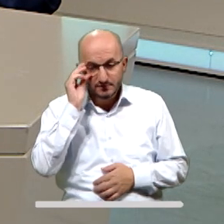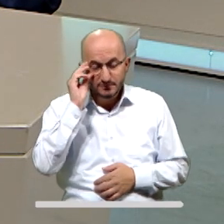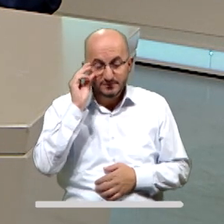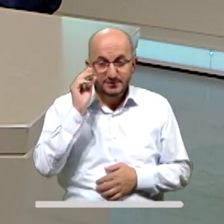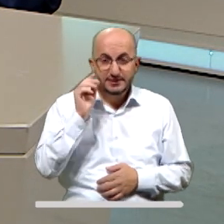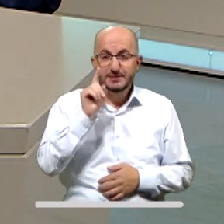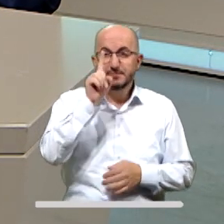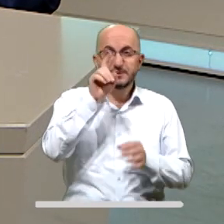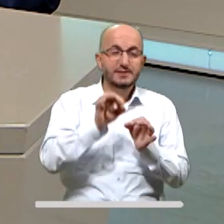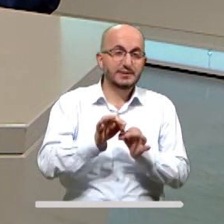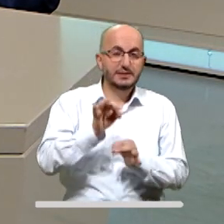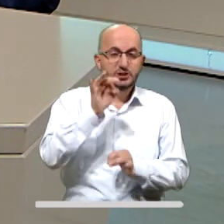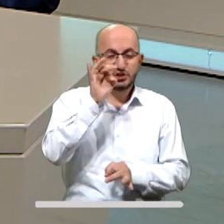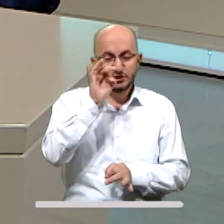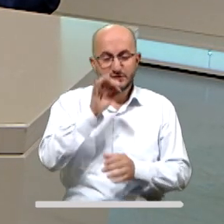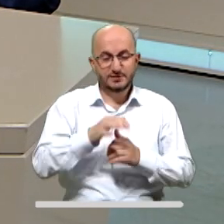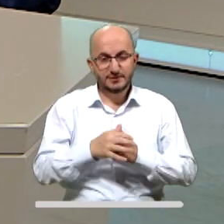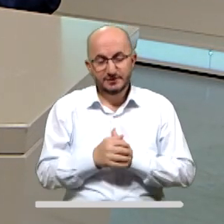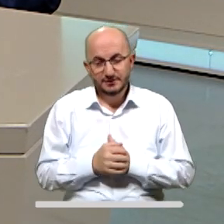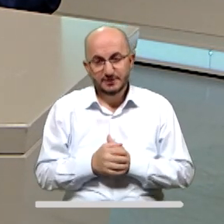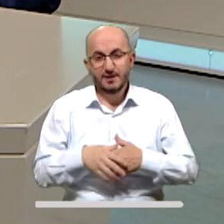Efendim bir kişi